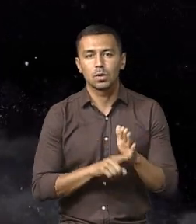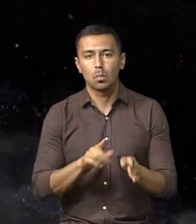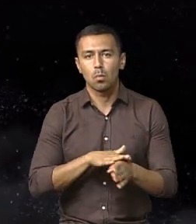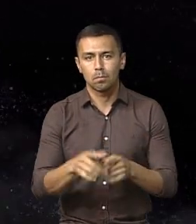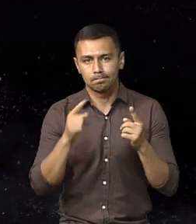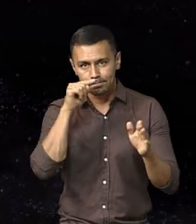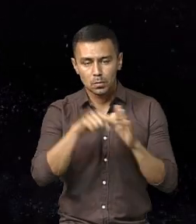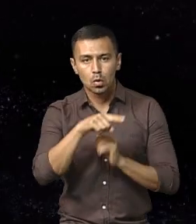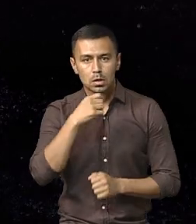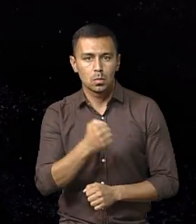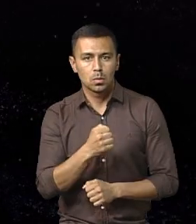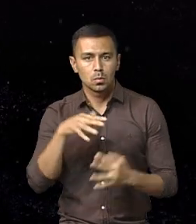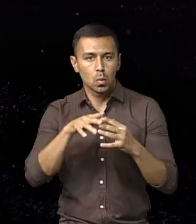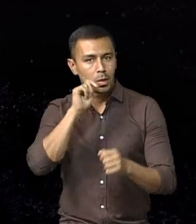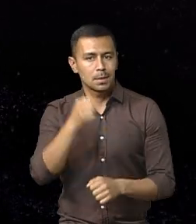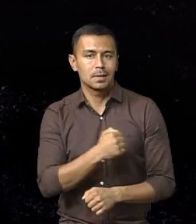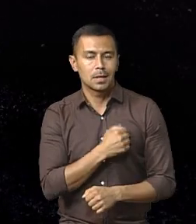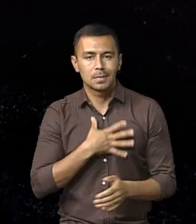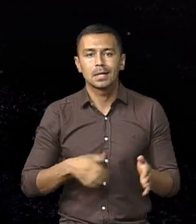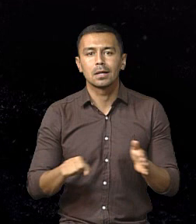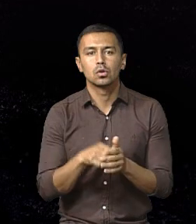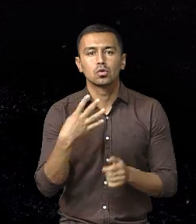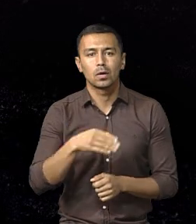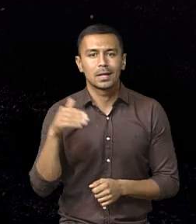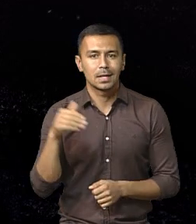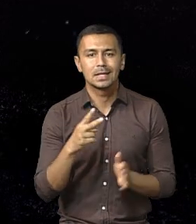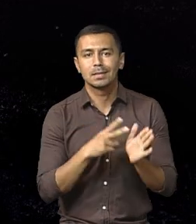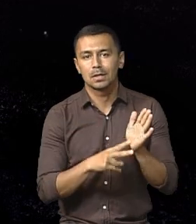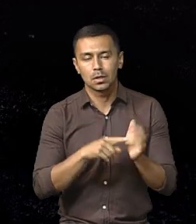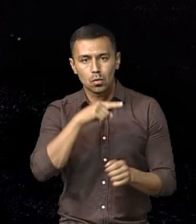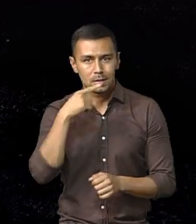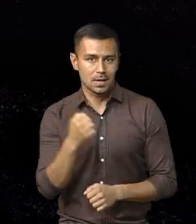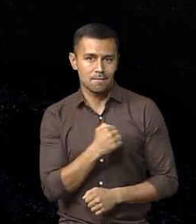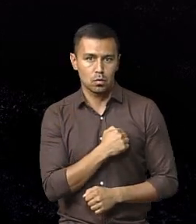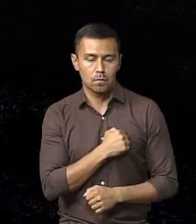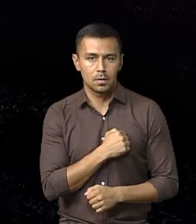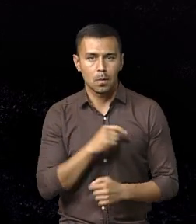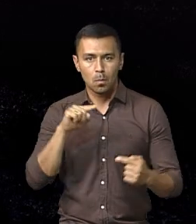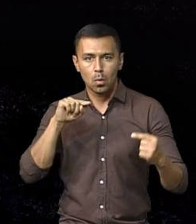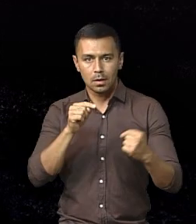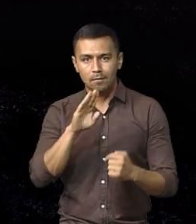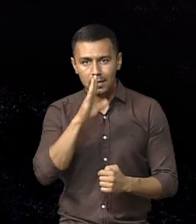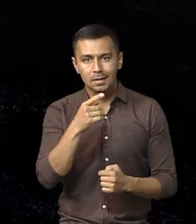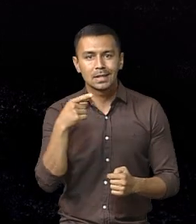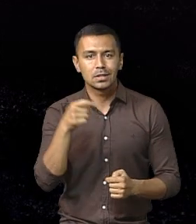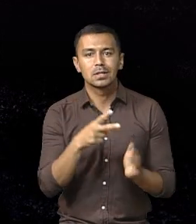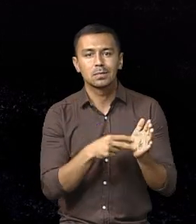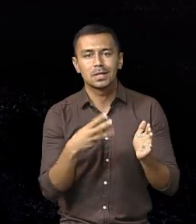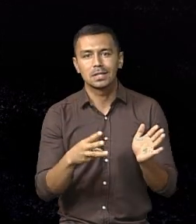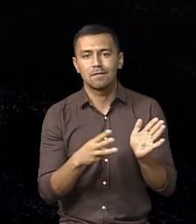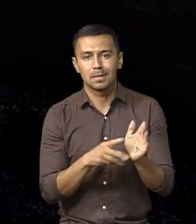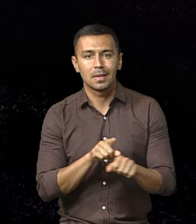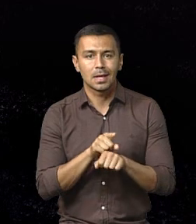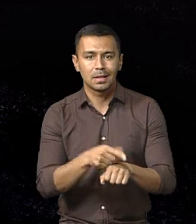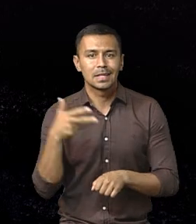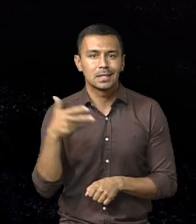вторгнення Росії у бою з українськими захисниками загинули 40 070 російських військових. Противник втратив 1738 танків